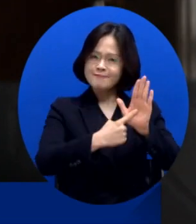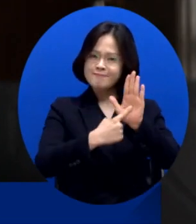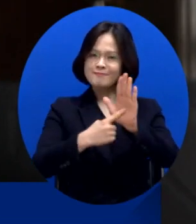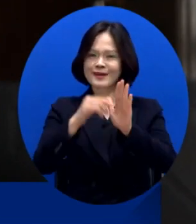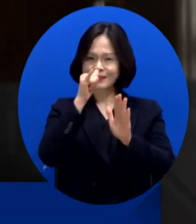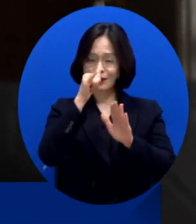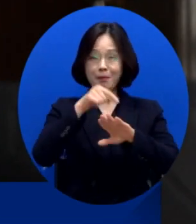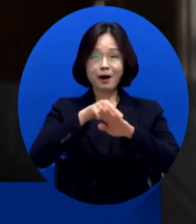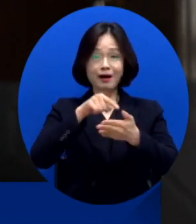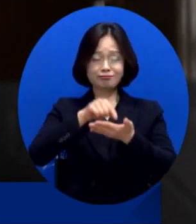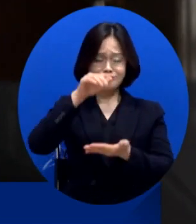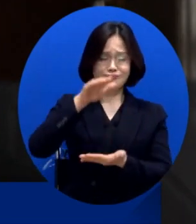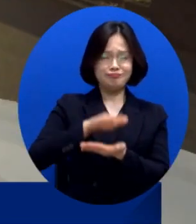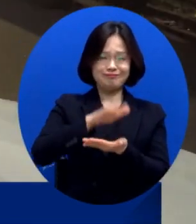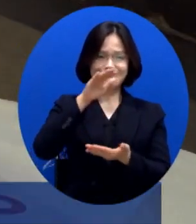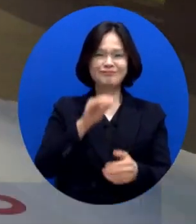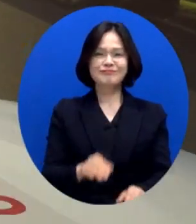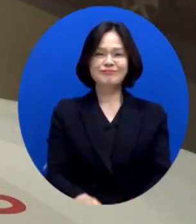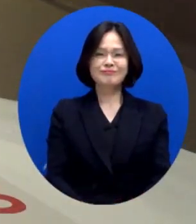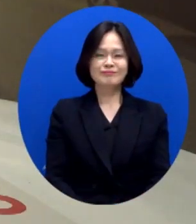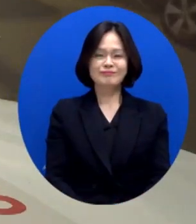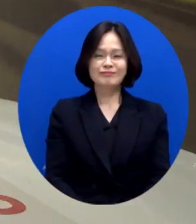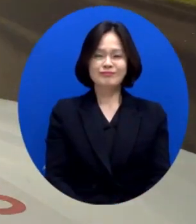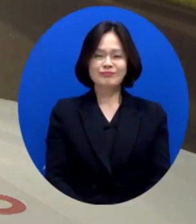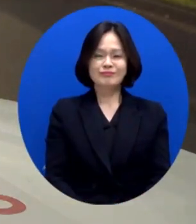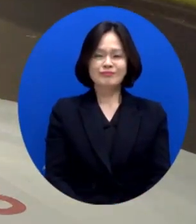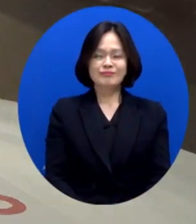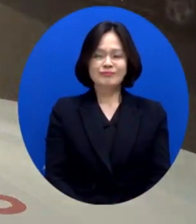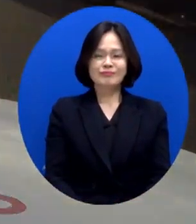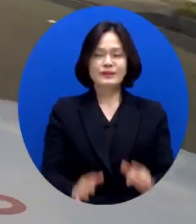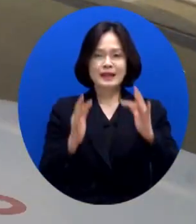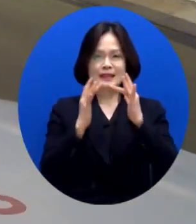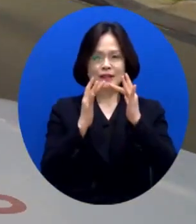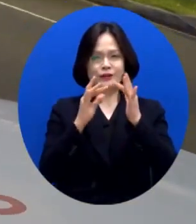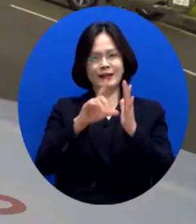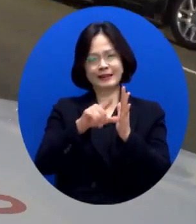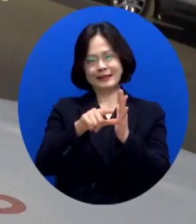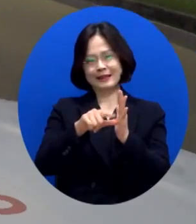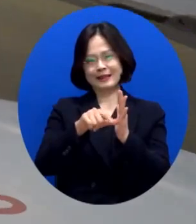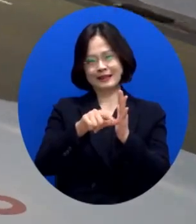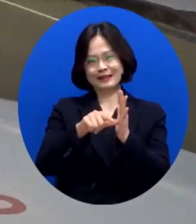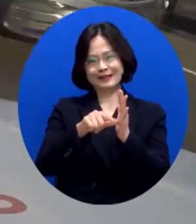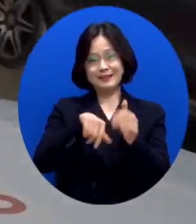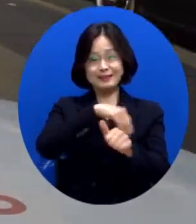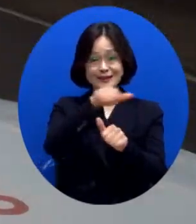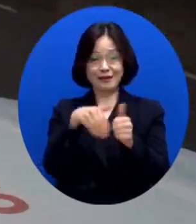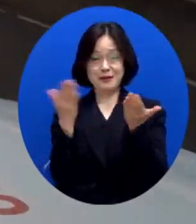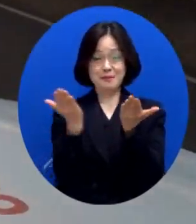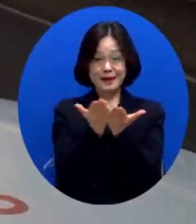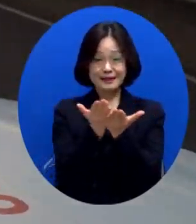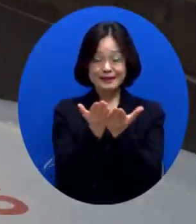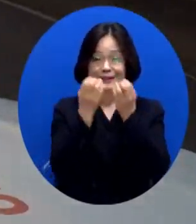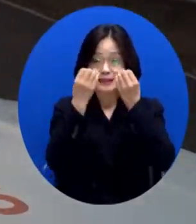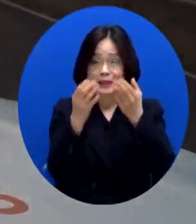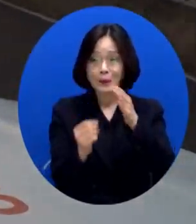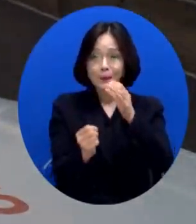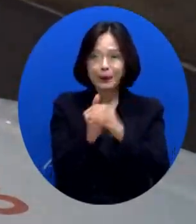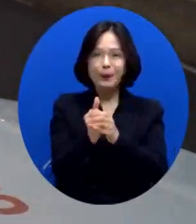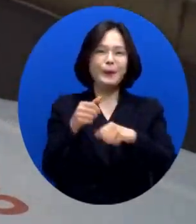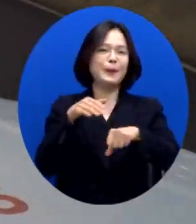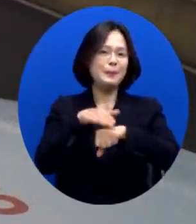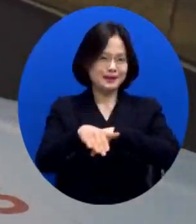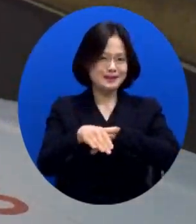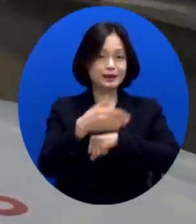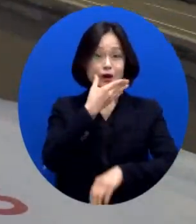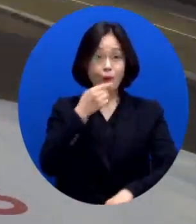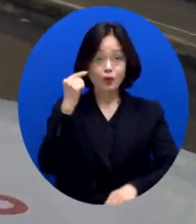지금 뜨겁게 변화되고 있습니다. 비대면 시대의 한계를 뛰어넘은 시드니 성시아 운동본부의 새로운 변화가